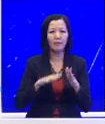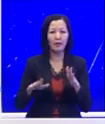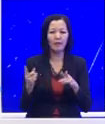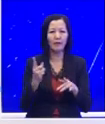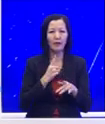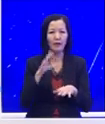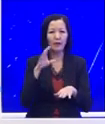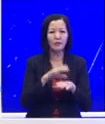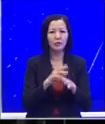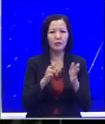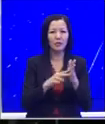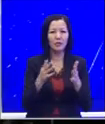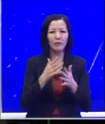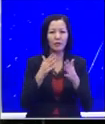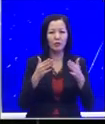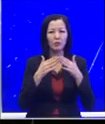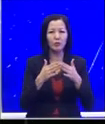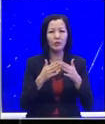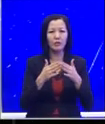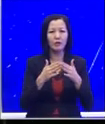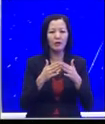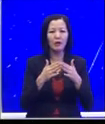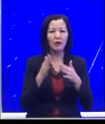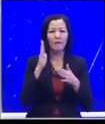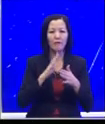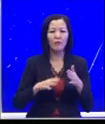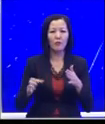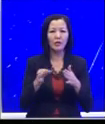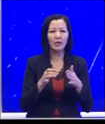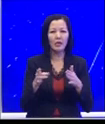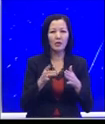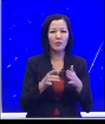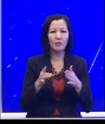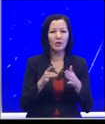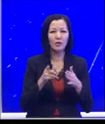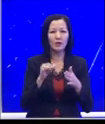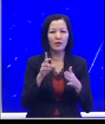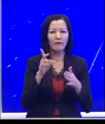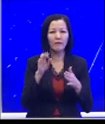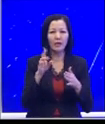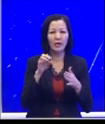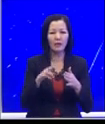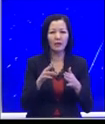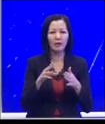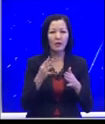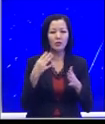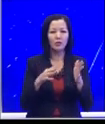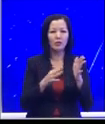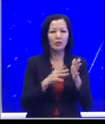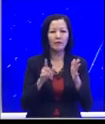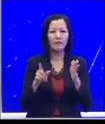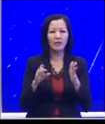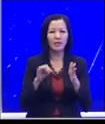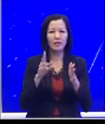охрана перехватила 4 небольшие лодки в территориальных водах в районе побережья графства Кент. В них оказались 49 выходцев из